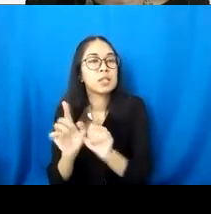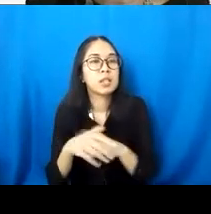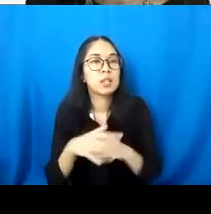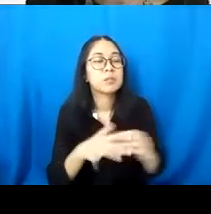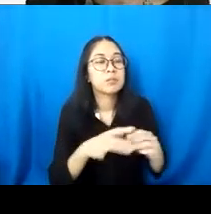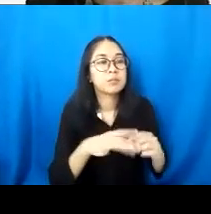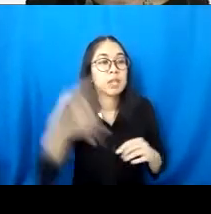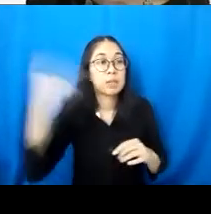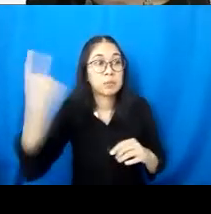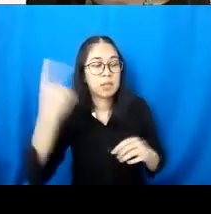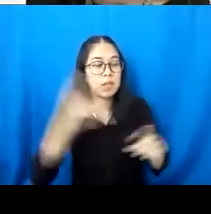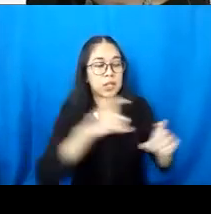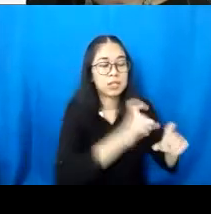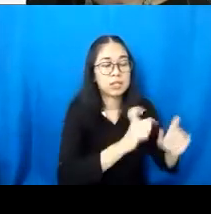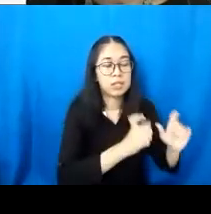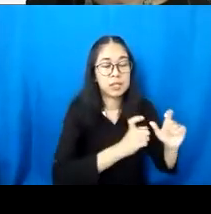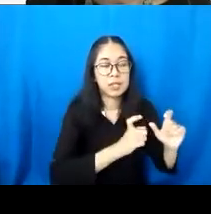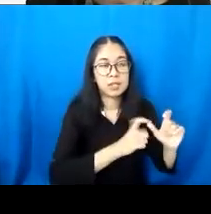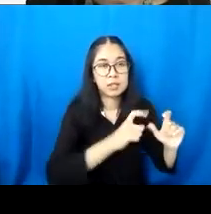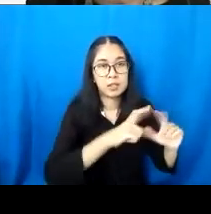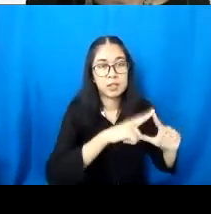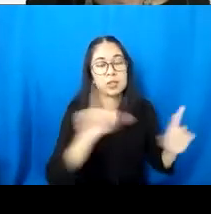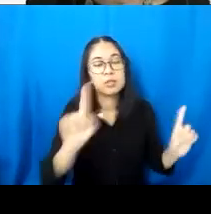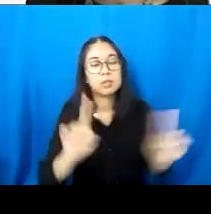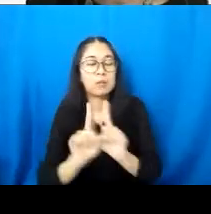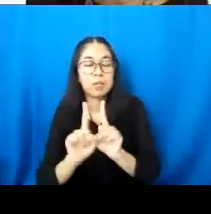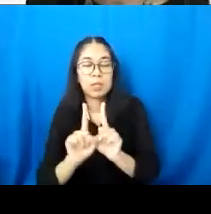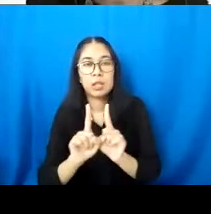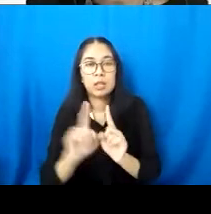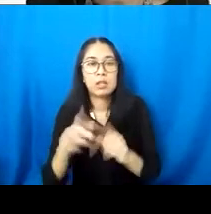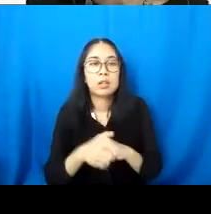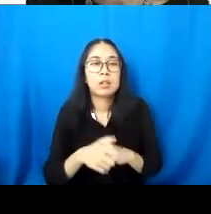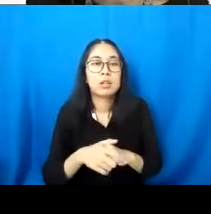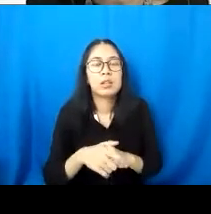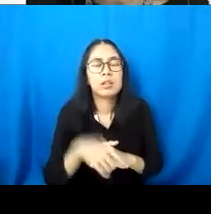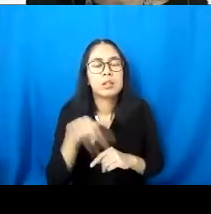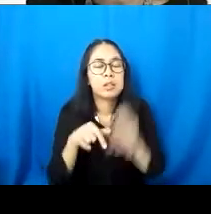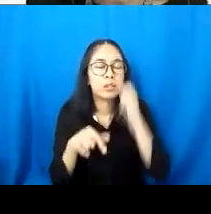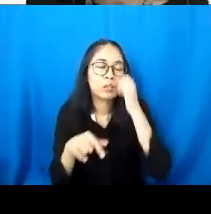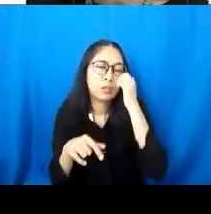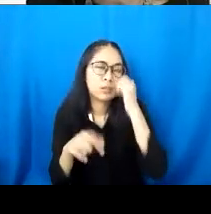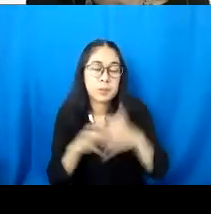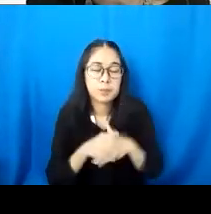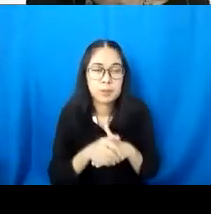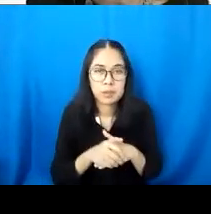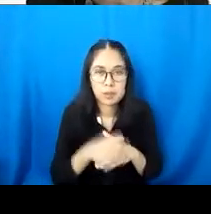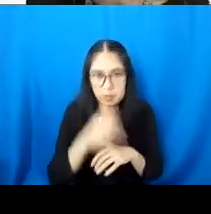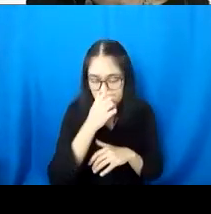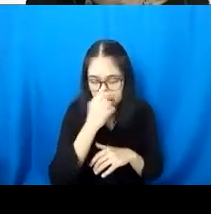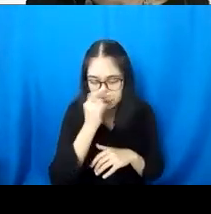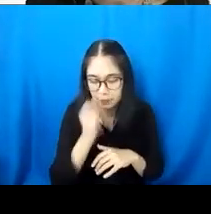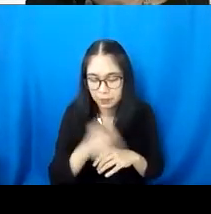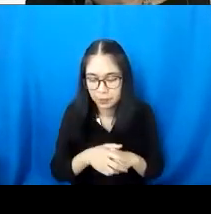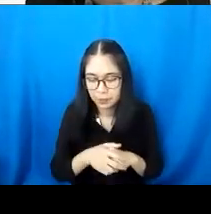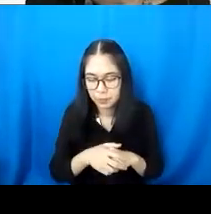itu sesuai dengan rencana. Dan kita tahu setelah Stranas itu, hampir semua pemerintahan provinsi dan